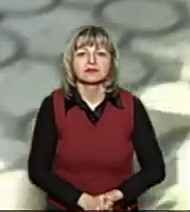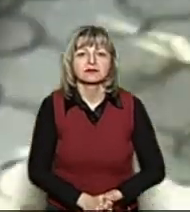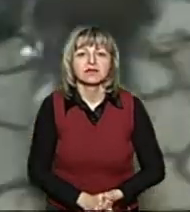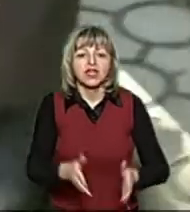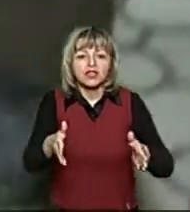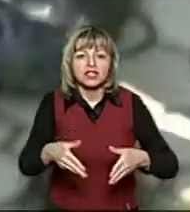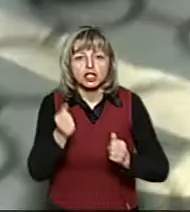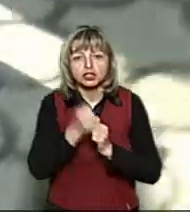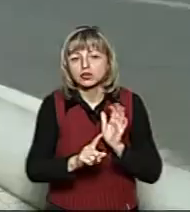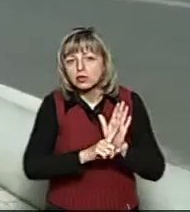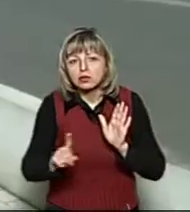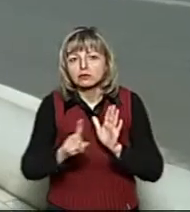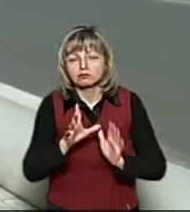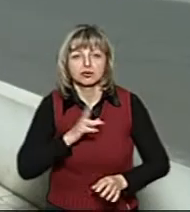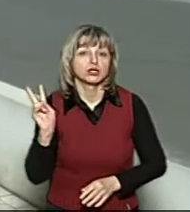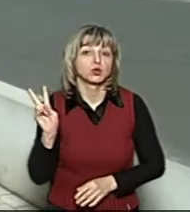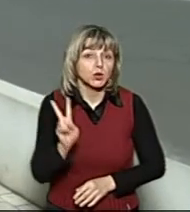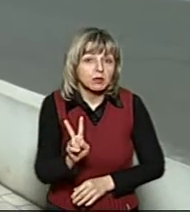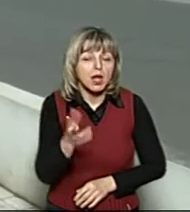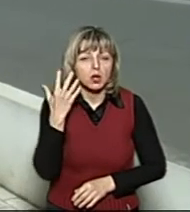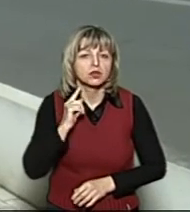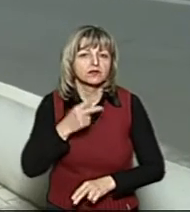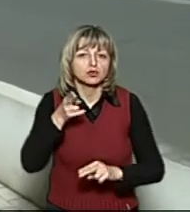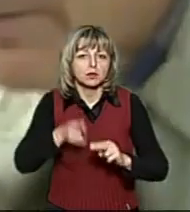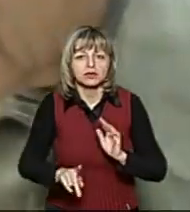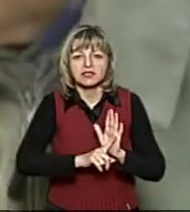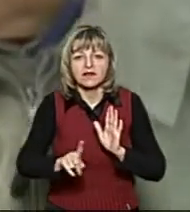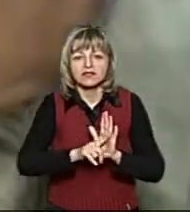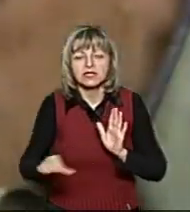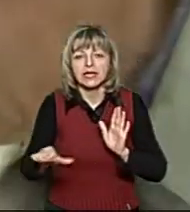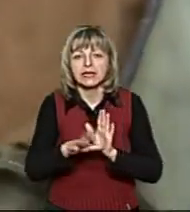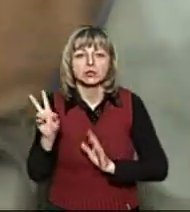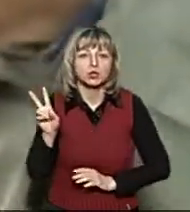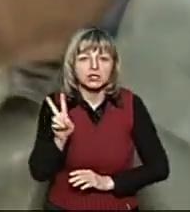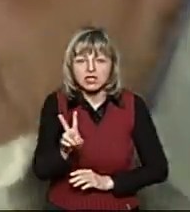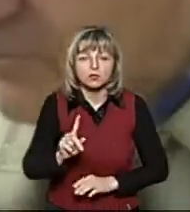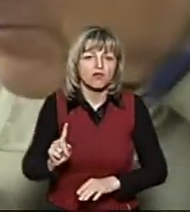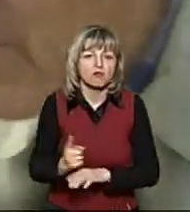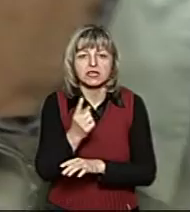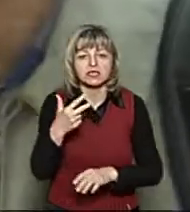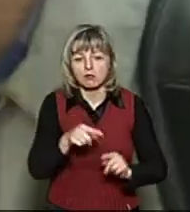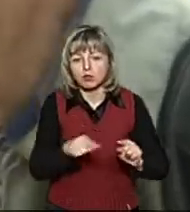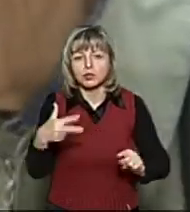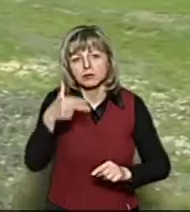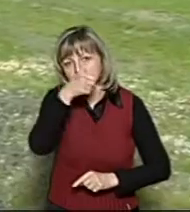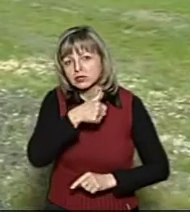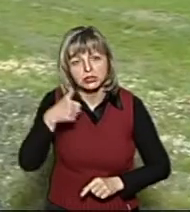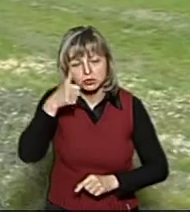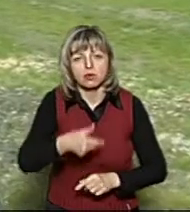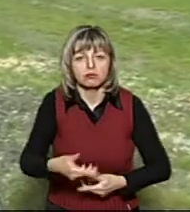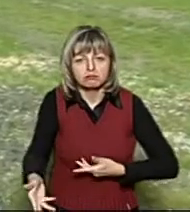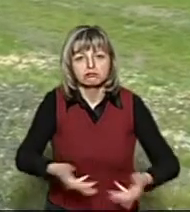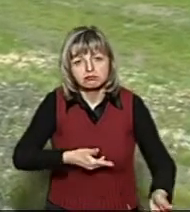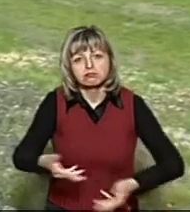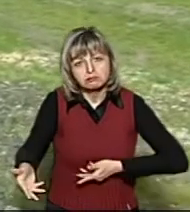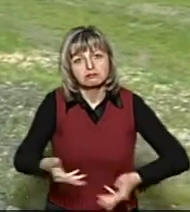На дачу щодня їздили тролейбусом. Відколи у Луцьку перестав їздити електротранспорт, вперше за 30 років, каже Юрій Зуєв, пішов до